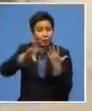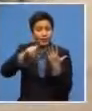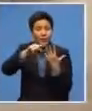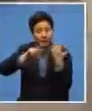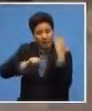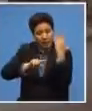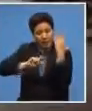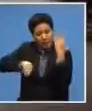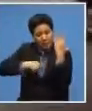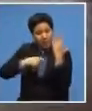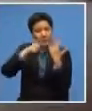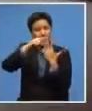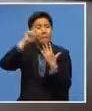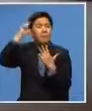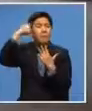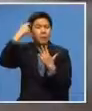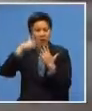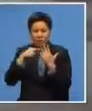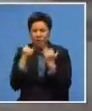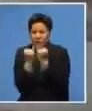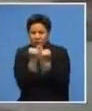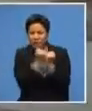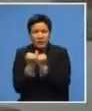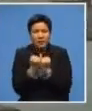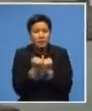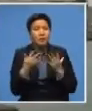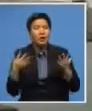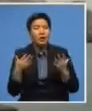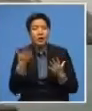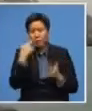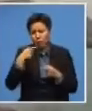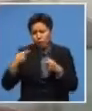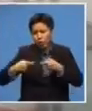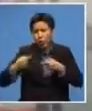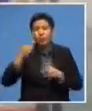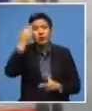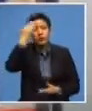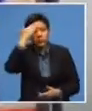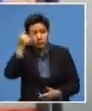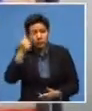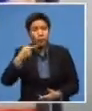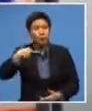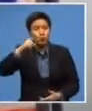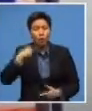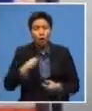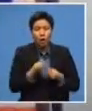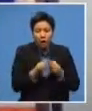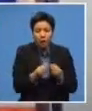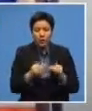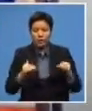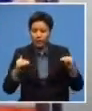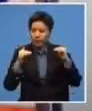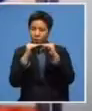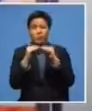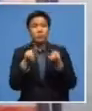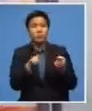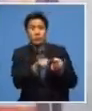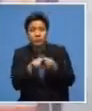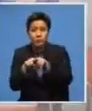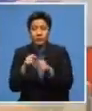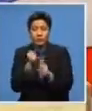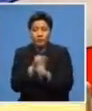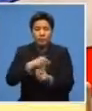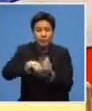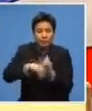มพูชาด้านพม่าคนชายแดนรู้จักกันหมดอ่ะแล้วเราทำไมต้องทะเลาะกันล่ะทำไงจะเกิดประโยชน์ทั้งสองประเทศเป็นธรรมเท่าเทียมทั้งสองประเทศทำมา